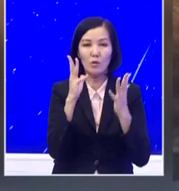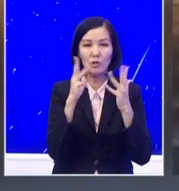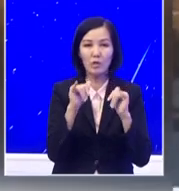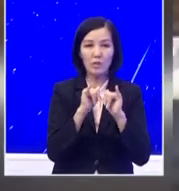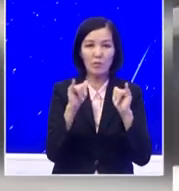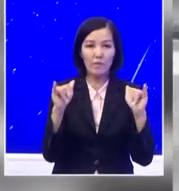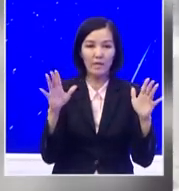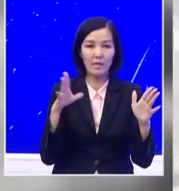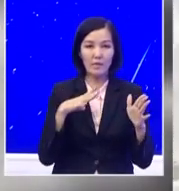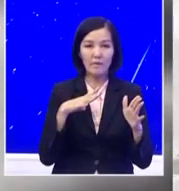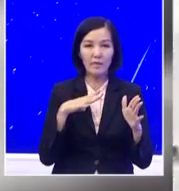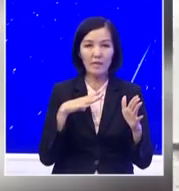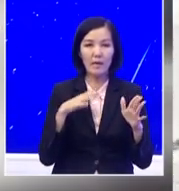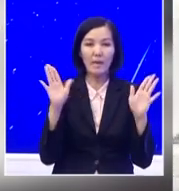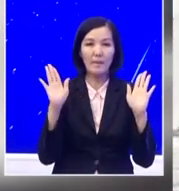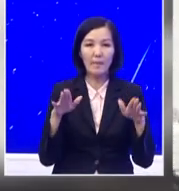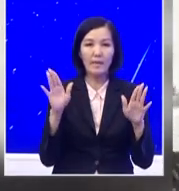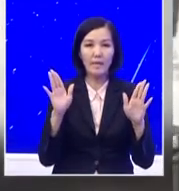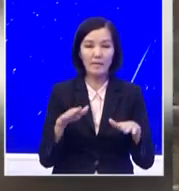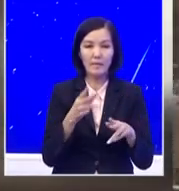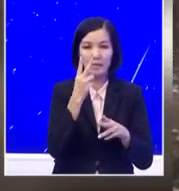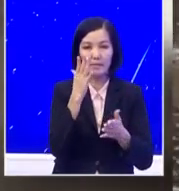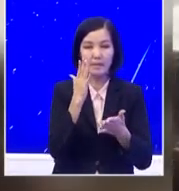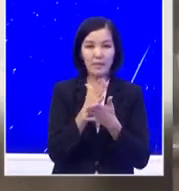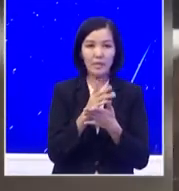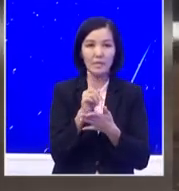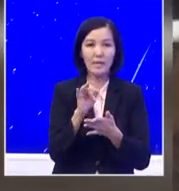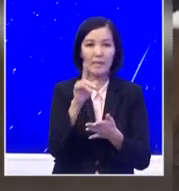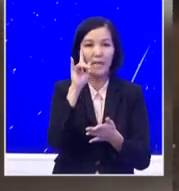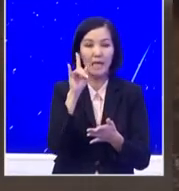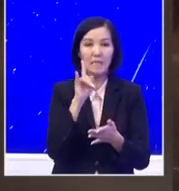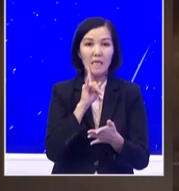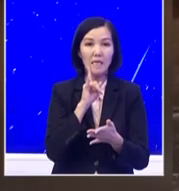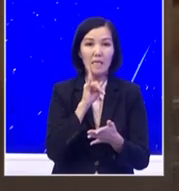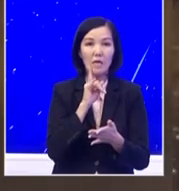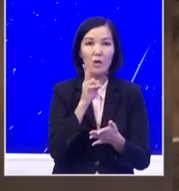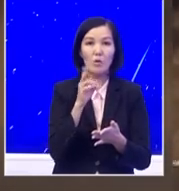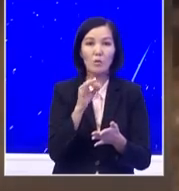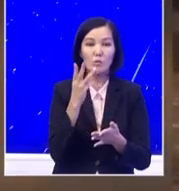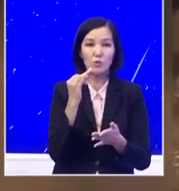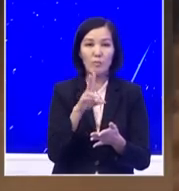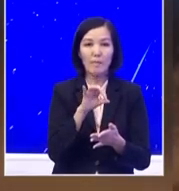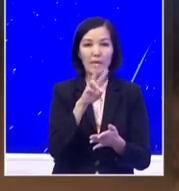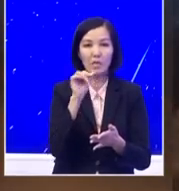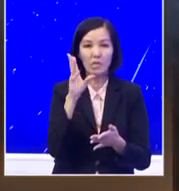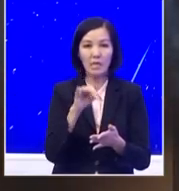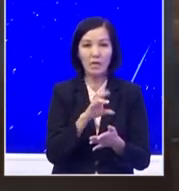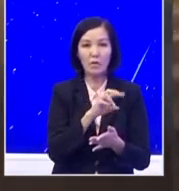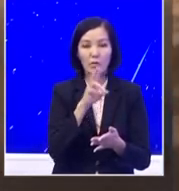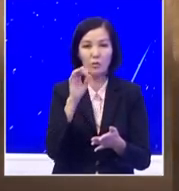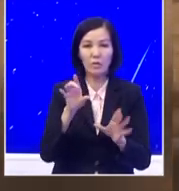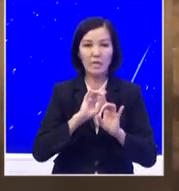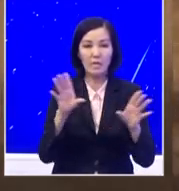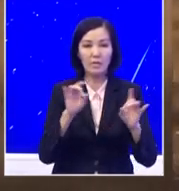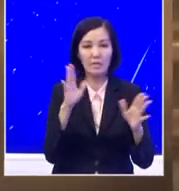птиц увеличивается. На пролете и кочевках встречается в западном Казахстане, в низовьях Кушума, на Мангышлаке и на Устюрте,